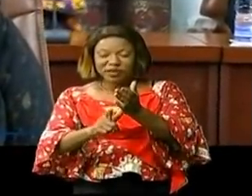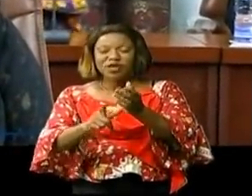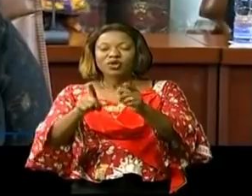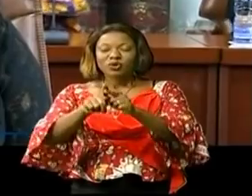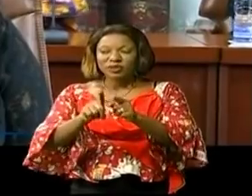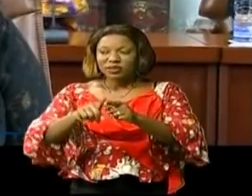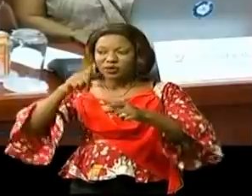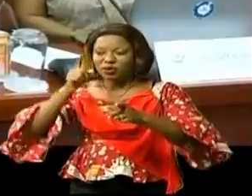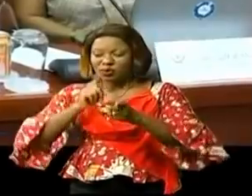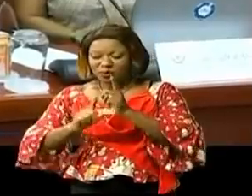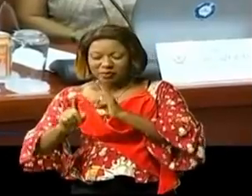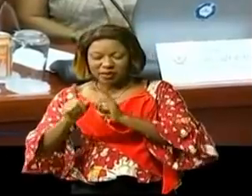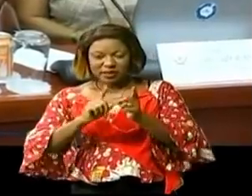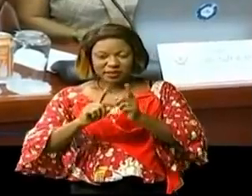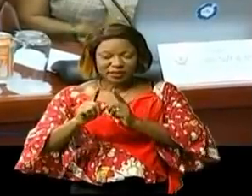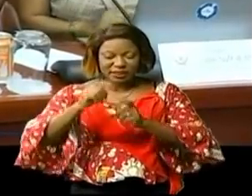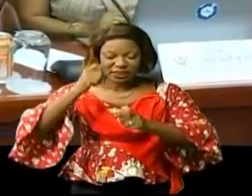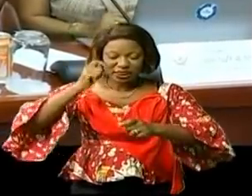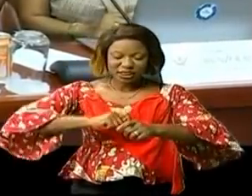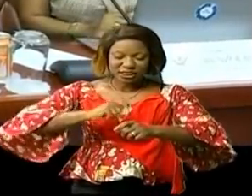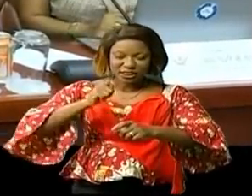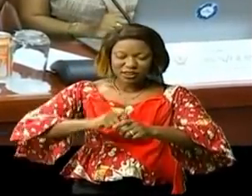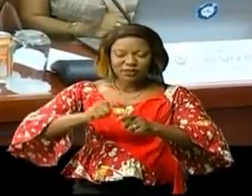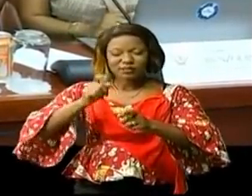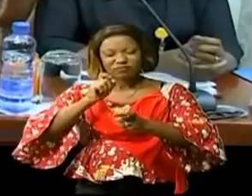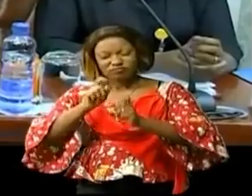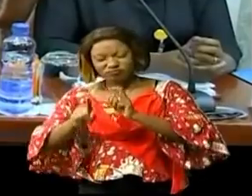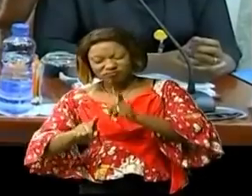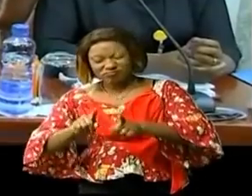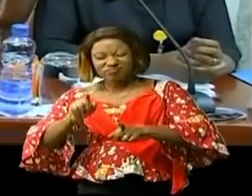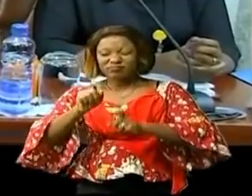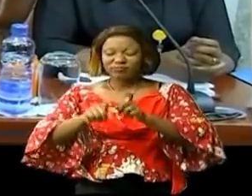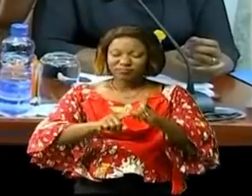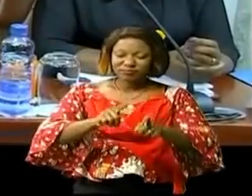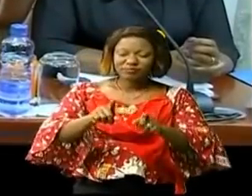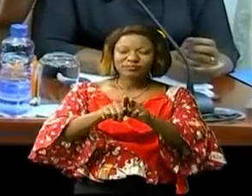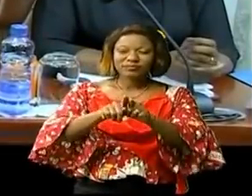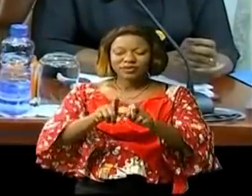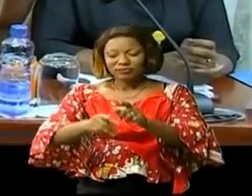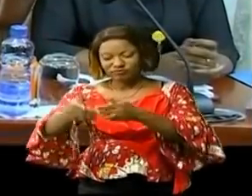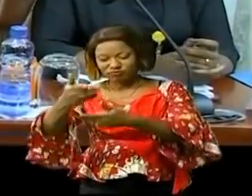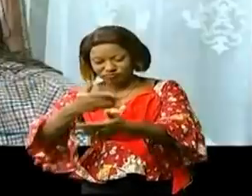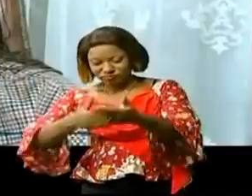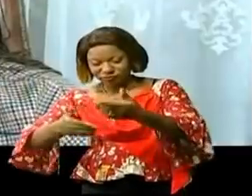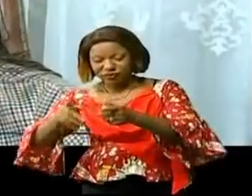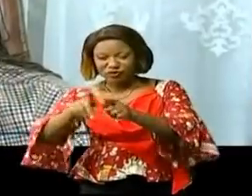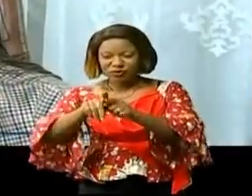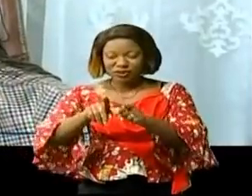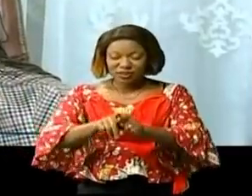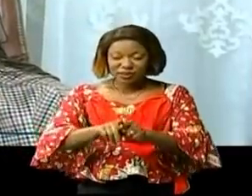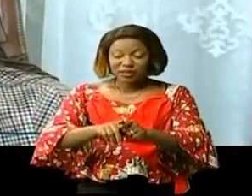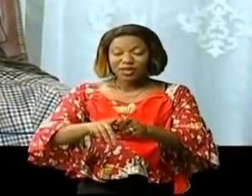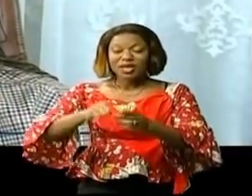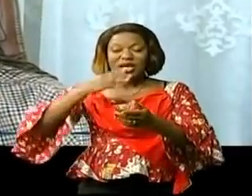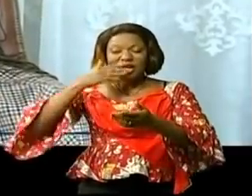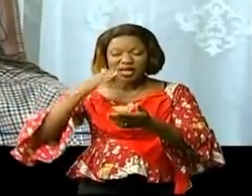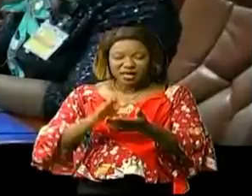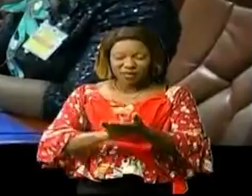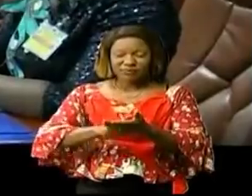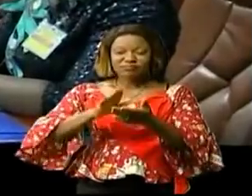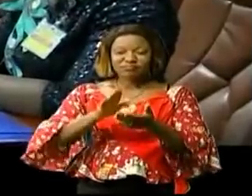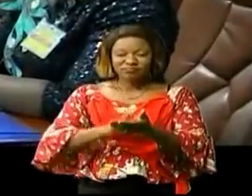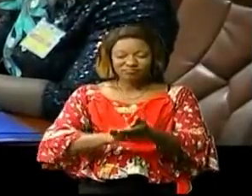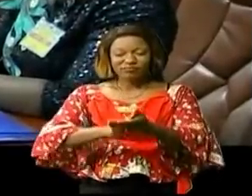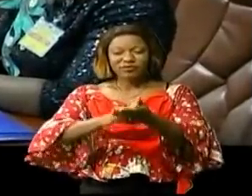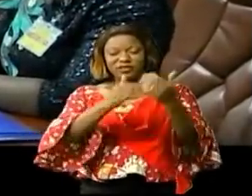et diplomatiques. Cet échantillon de femmes issues des divers domaines de la vie a félicité le chef de l'État pour les dernières nominations phares de